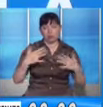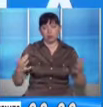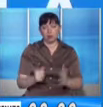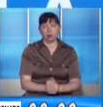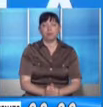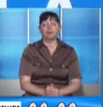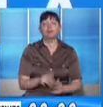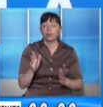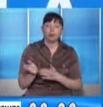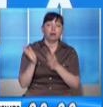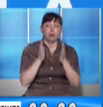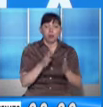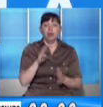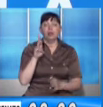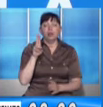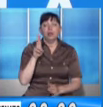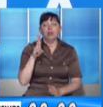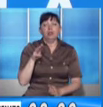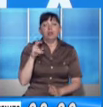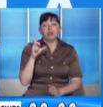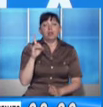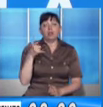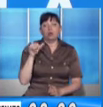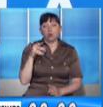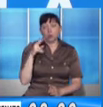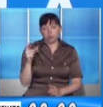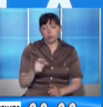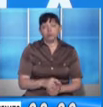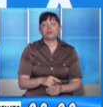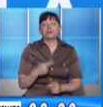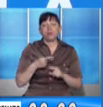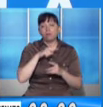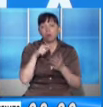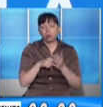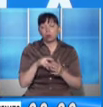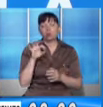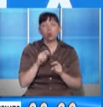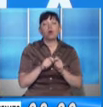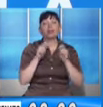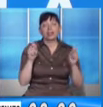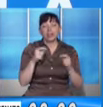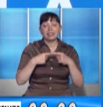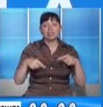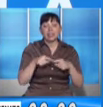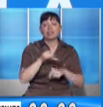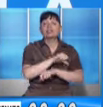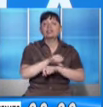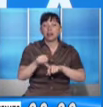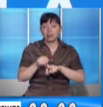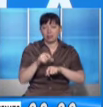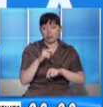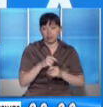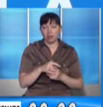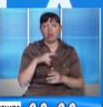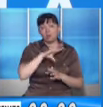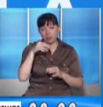rog. Mergem către domnul Terguță. Așa, întrebarea este referitor la deschiderea secțiilor peste hotare. Cunoaștem cu toții